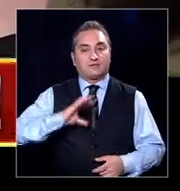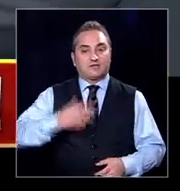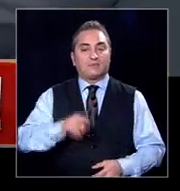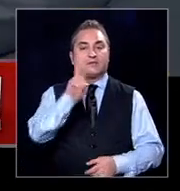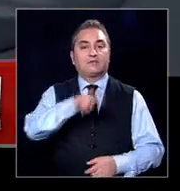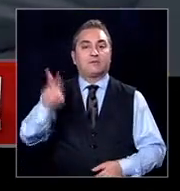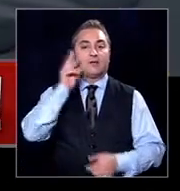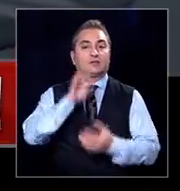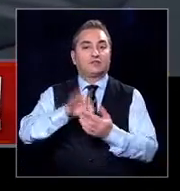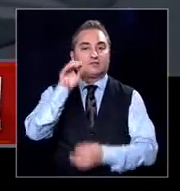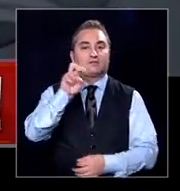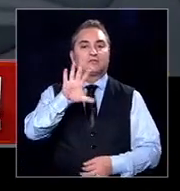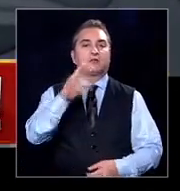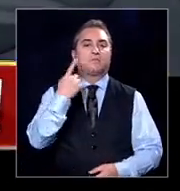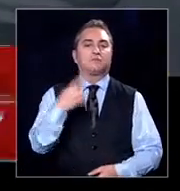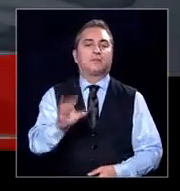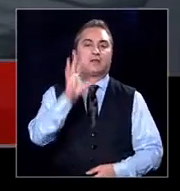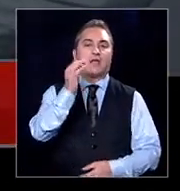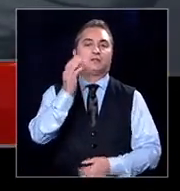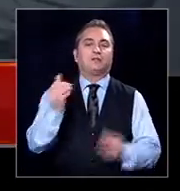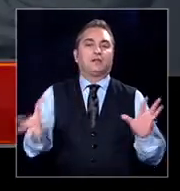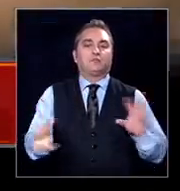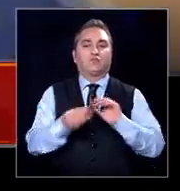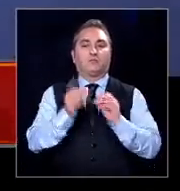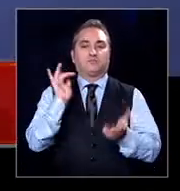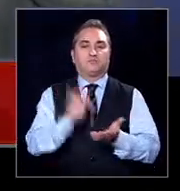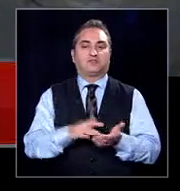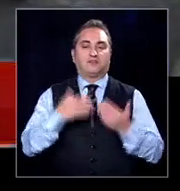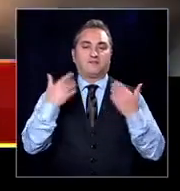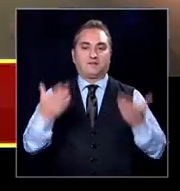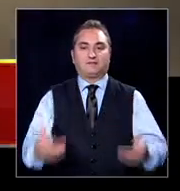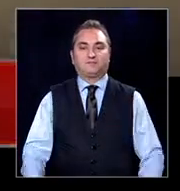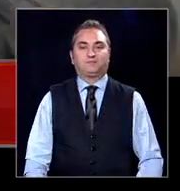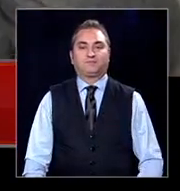kişiye 85.050 lira para cezası kesildi.